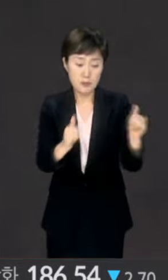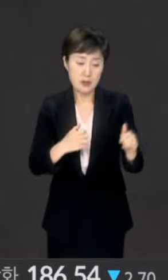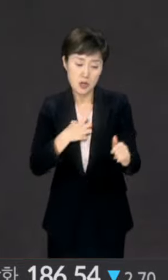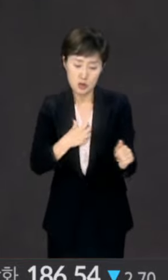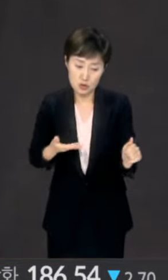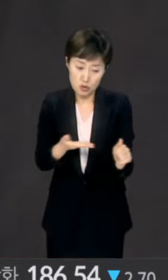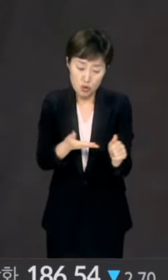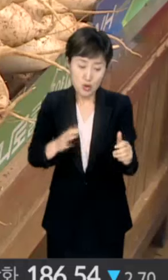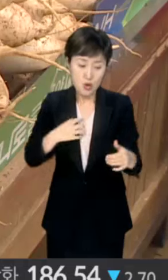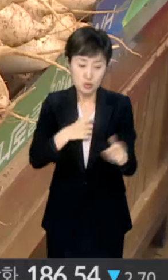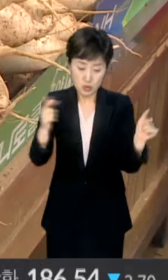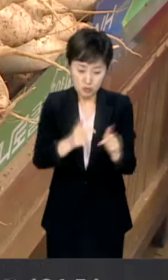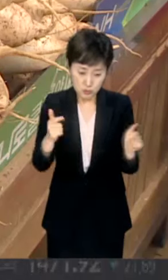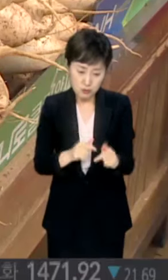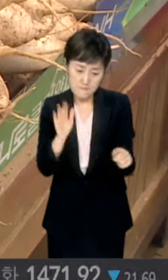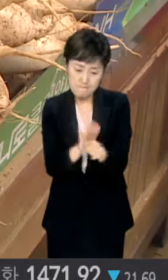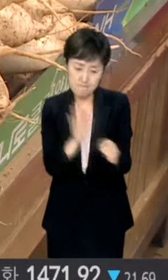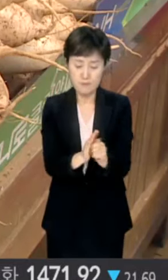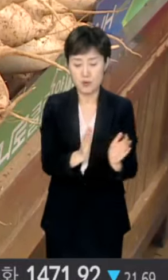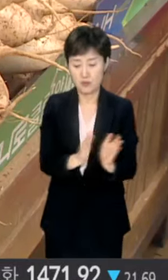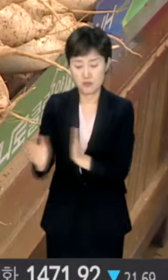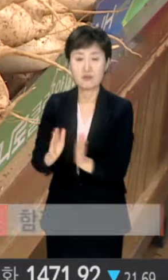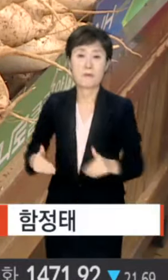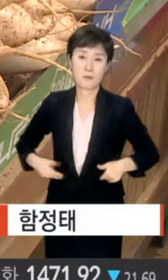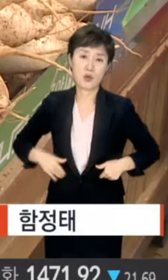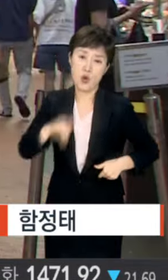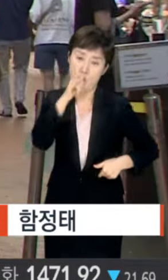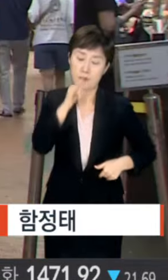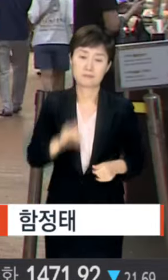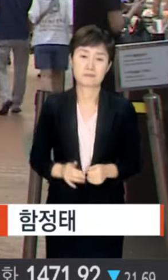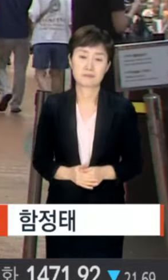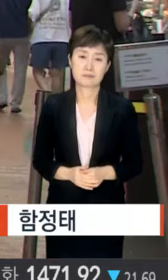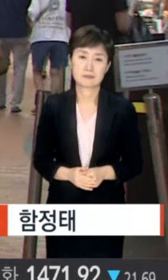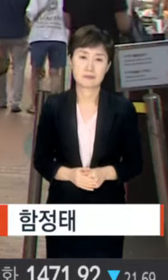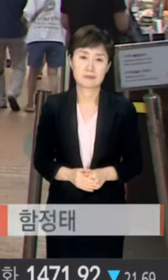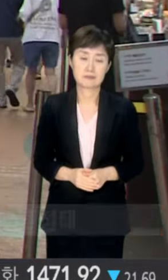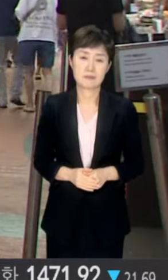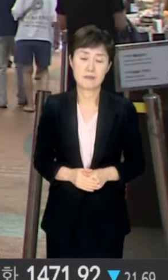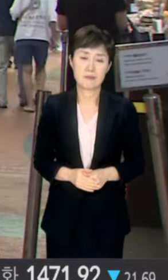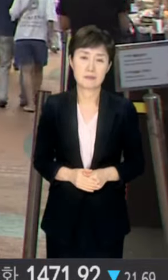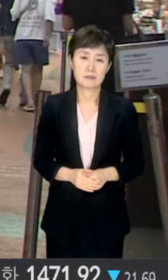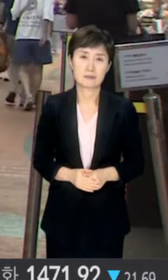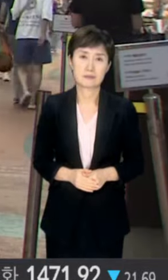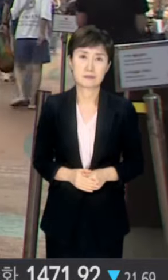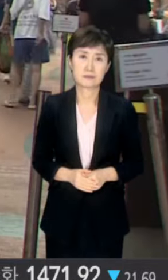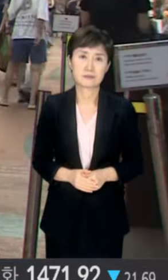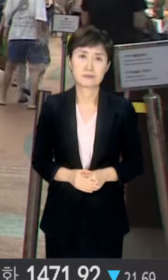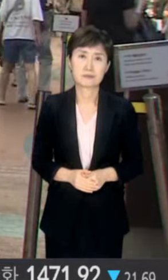정부의 실질적인 대책이 필요할 것으로 보입니다. 지금까지 망원시장에서 전해드렸습니다.